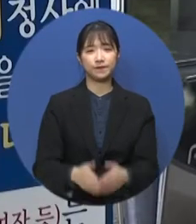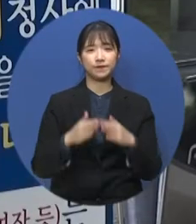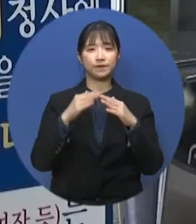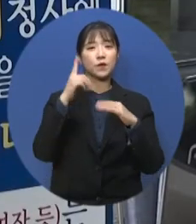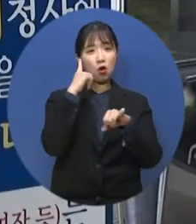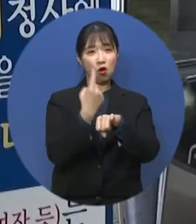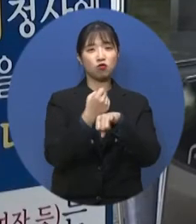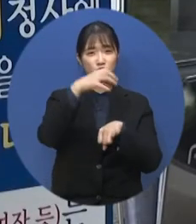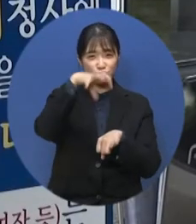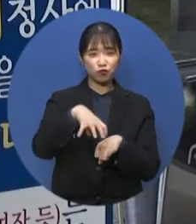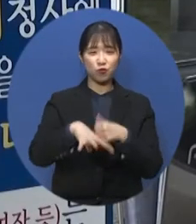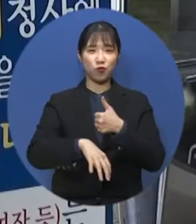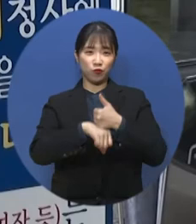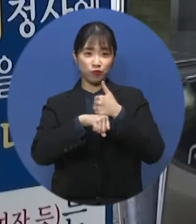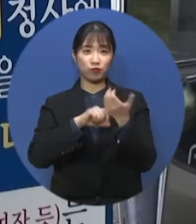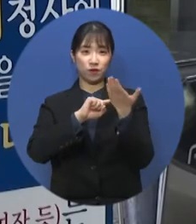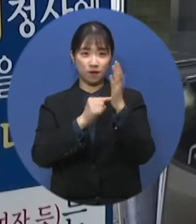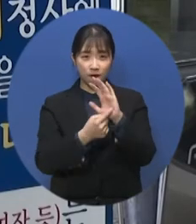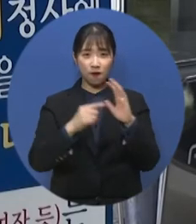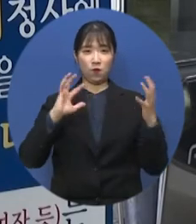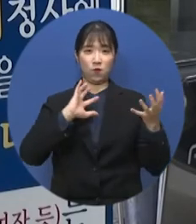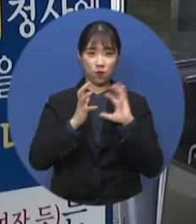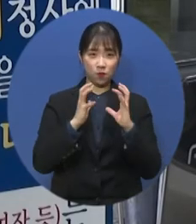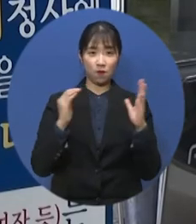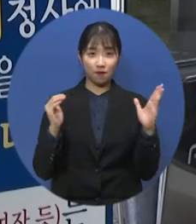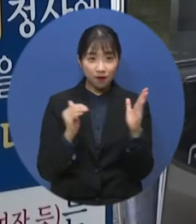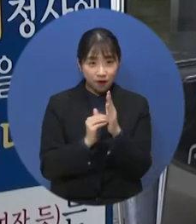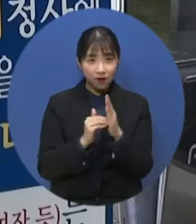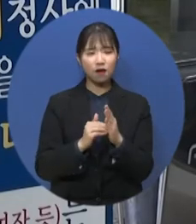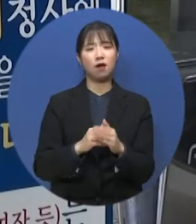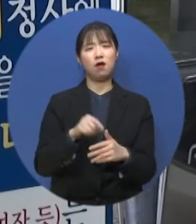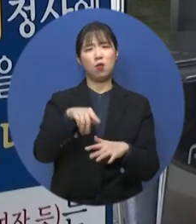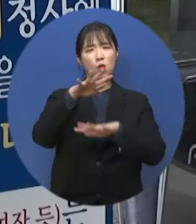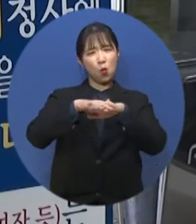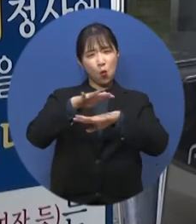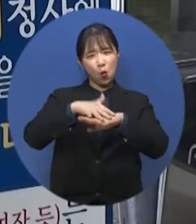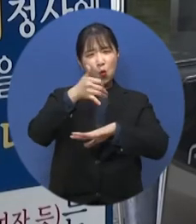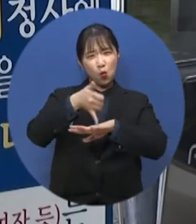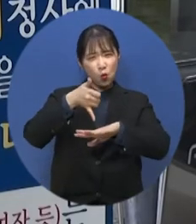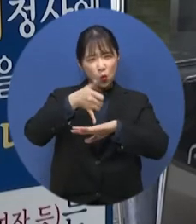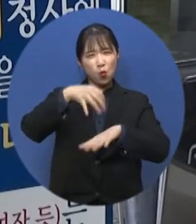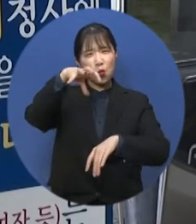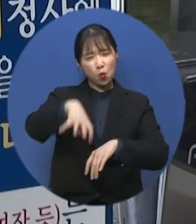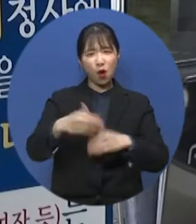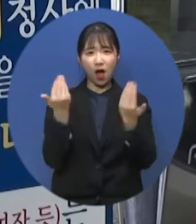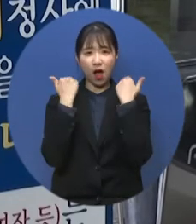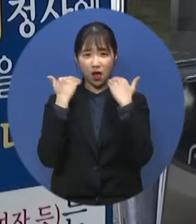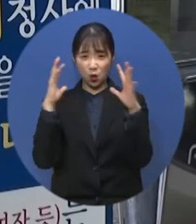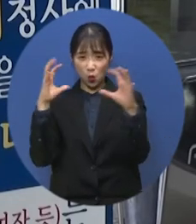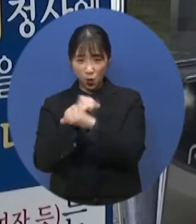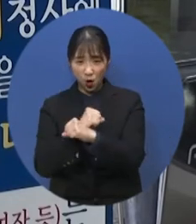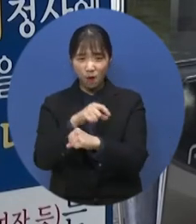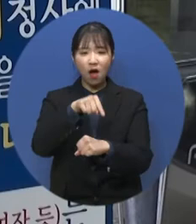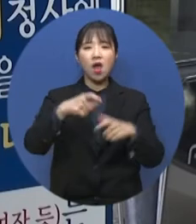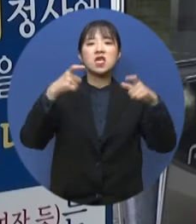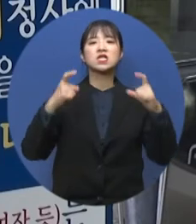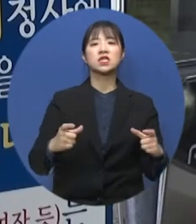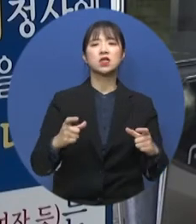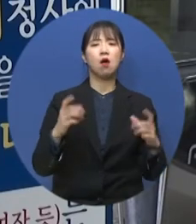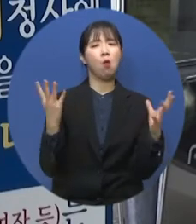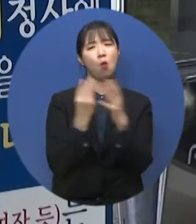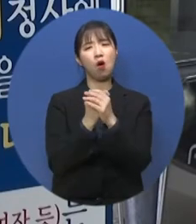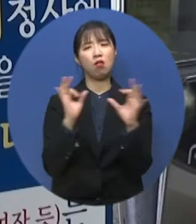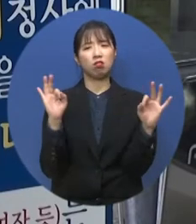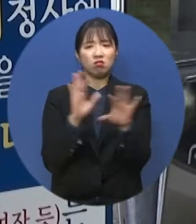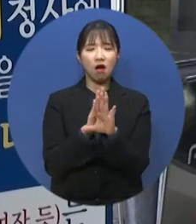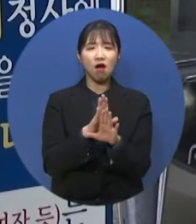전북미래연구소의 주최로 열린 오늘 토론회를 통해 농촌 학교의 소멸은 농촌 지역의 소멸로 이어지는 지역 붕괴의 위기의식을 가질 수 있는